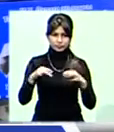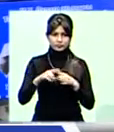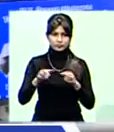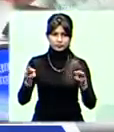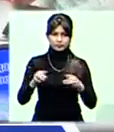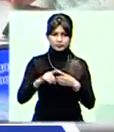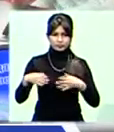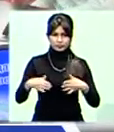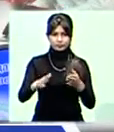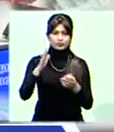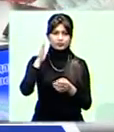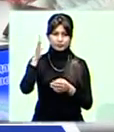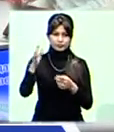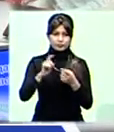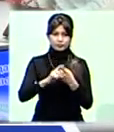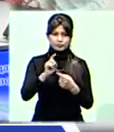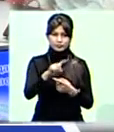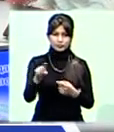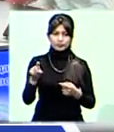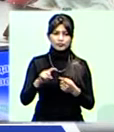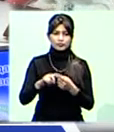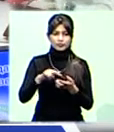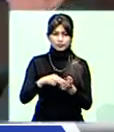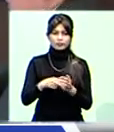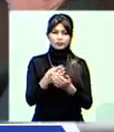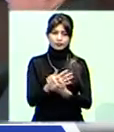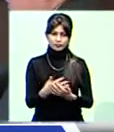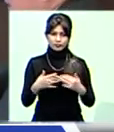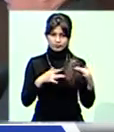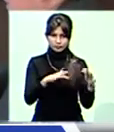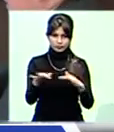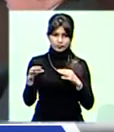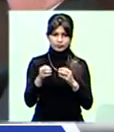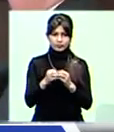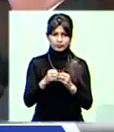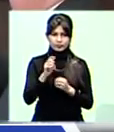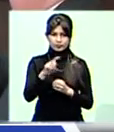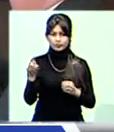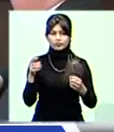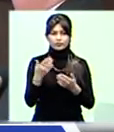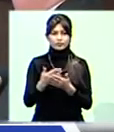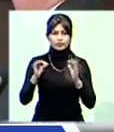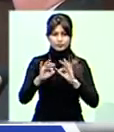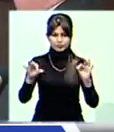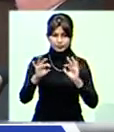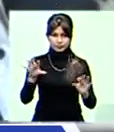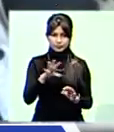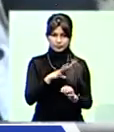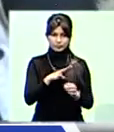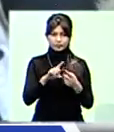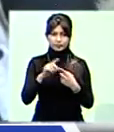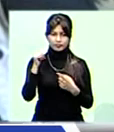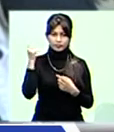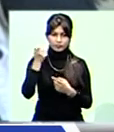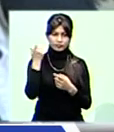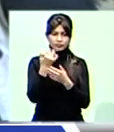президенттің нұрлы жол атты халыққа жолдауын талқылап, болашақта жоспарланып отырған ірі шаралар елбасының жеке қадағалауын қажет ететіндігін айтты. Ішкі тұрақтылық,